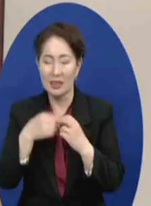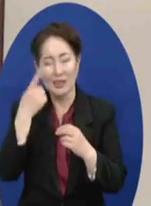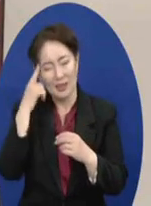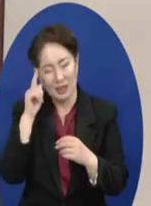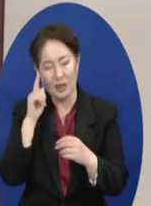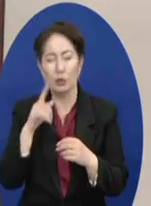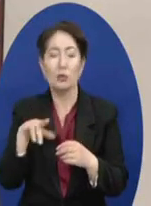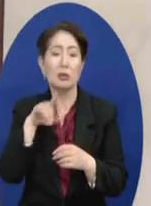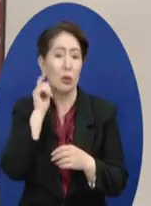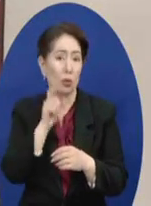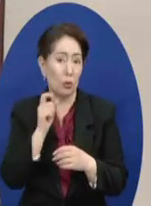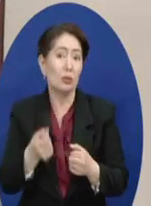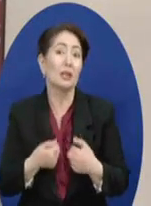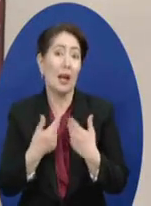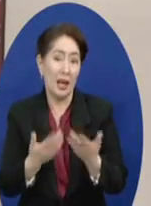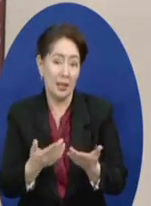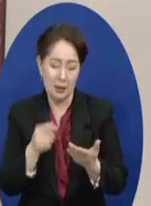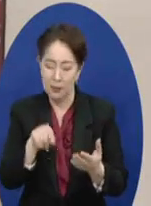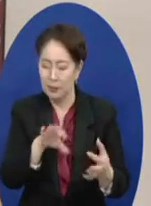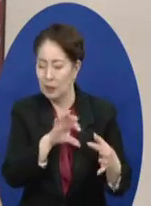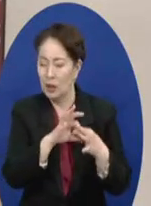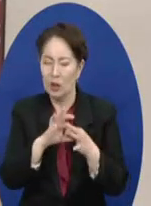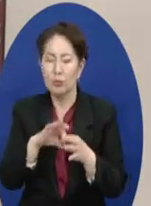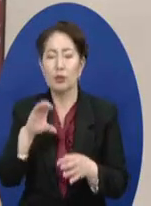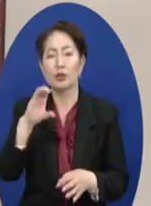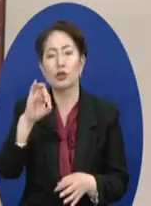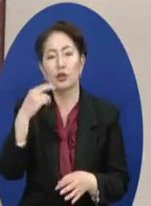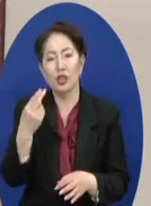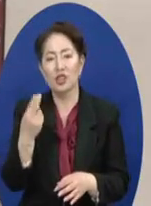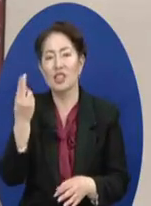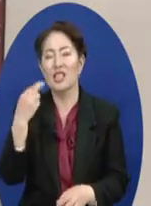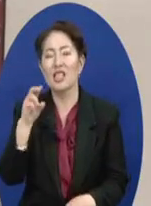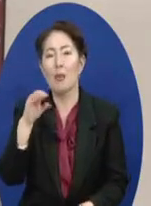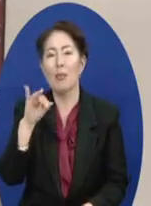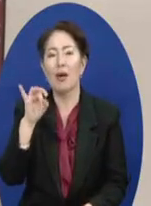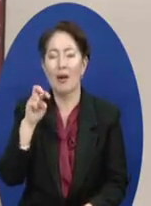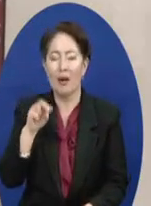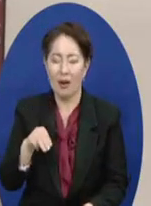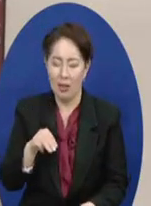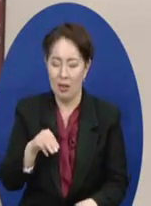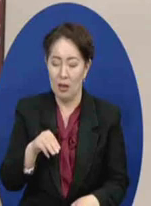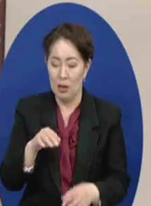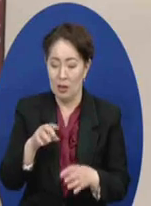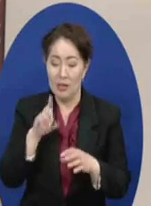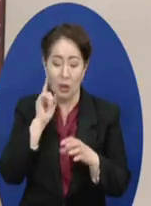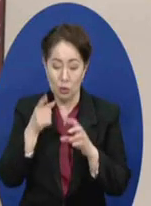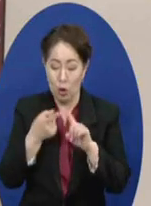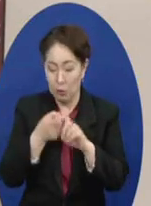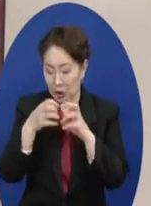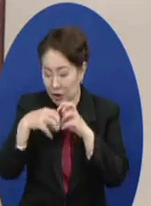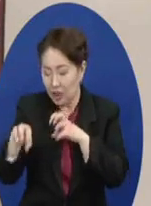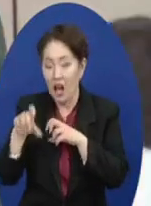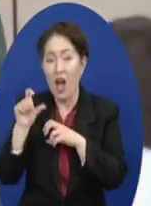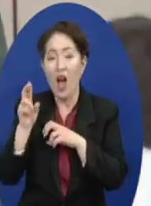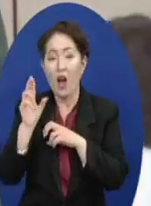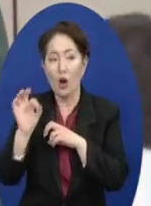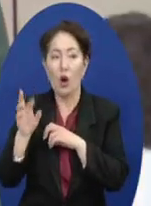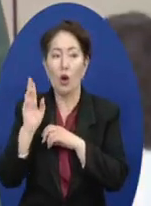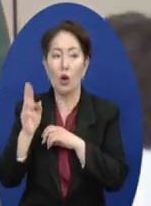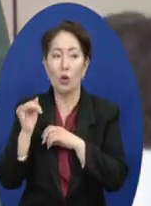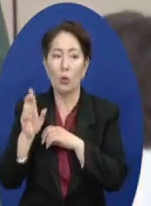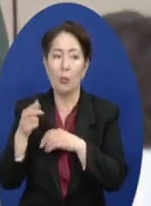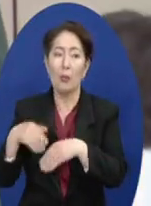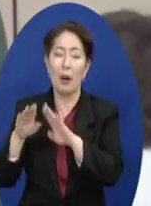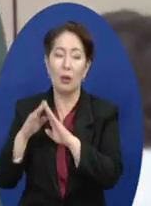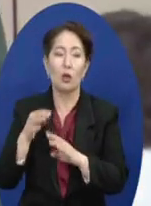бол залуучууд маань гаргасан. Энэ хүрээнд бид Социал-демократ Монголын залуучдын холбооны дэргэд эко-клубыг өнөөдөр байгуулж байна. 4